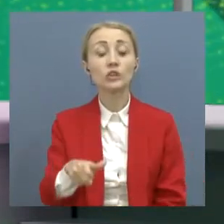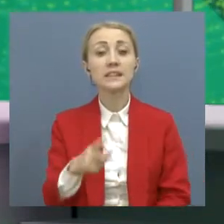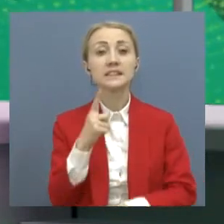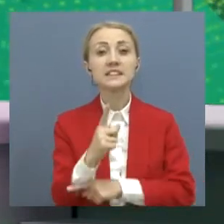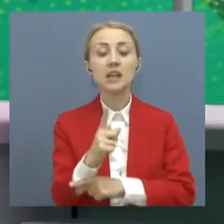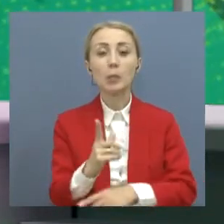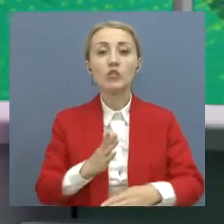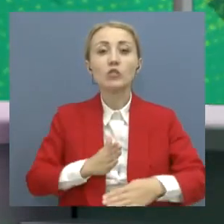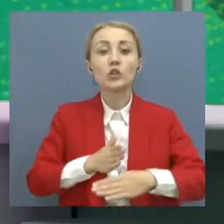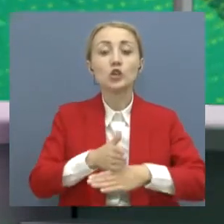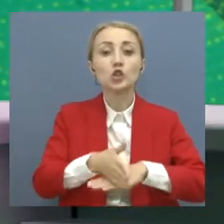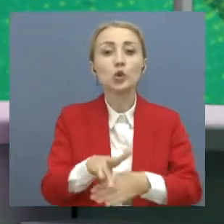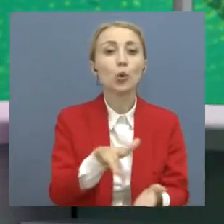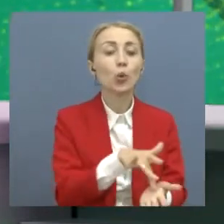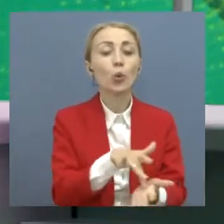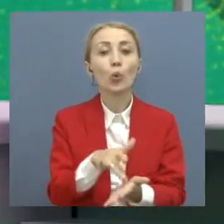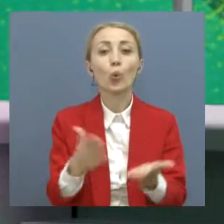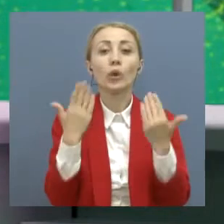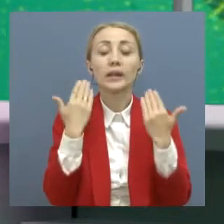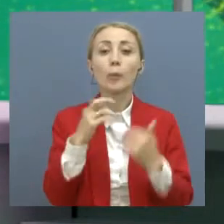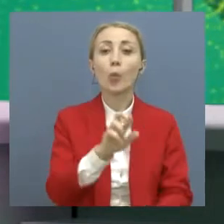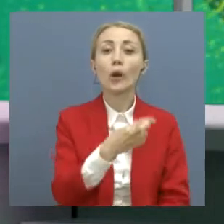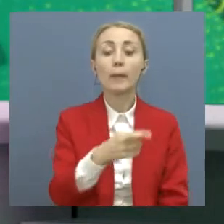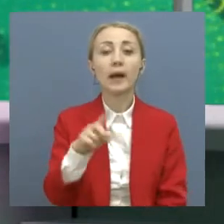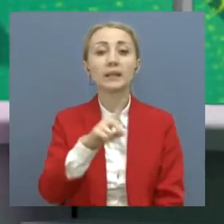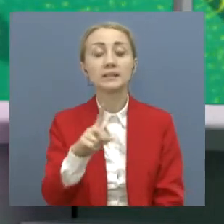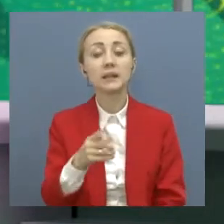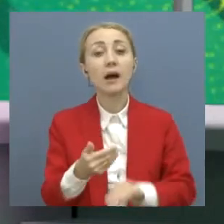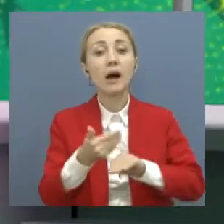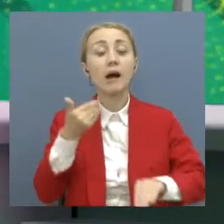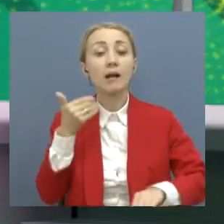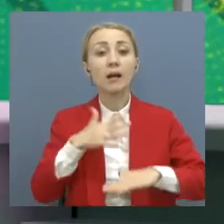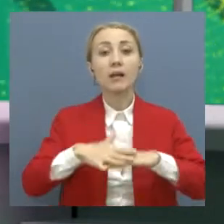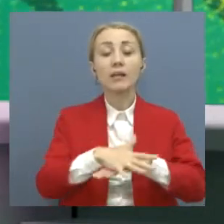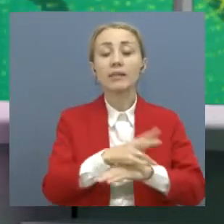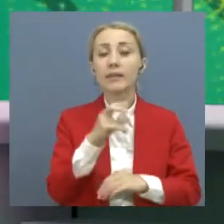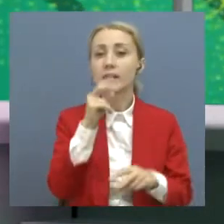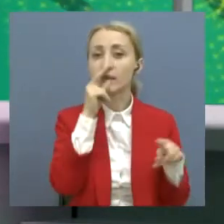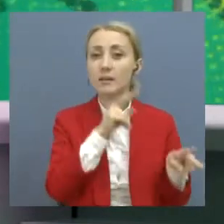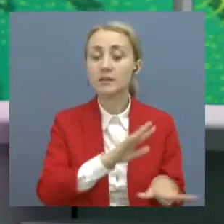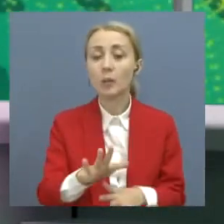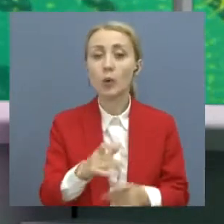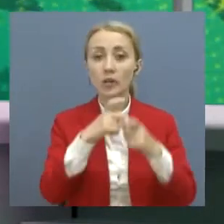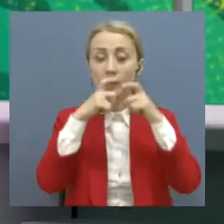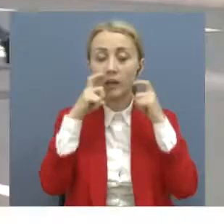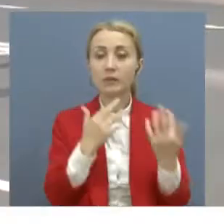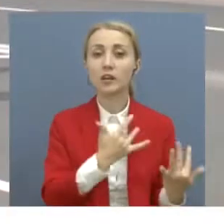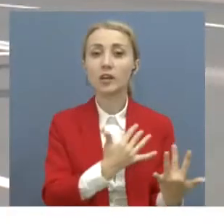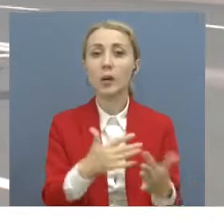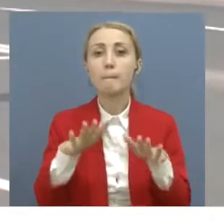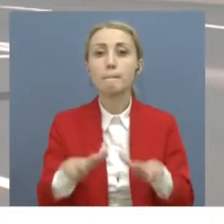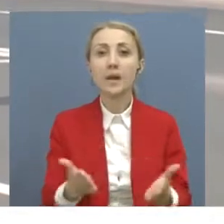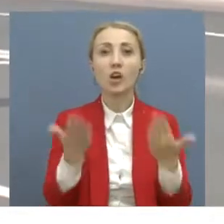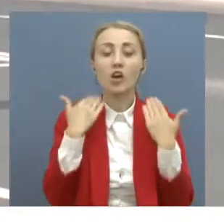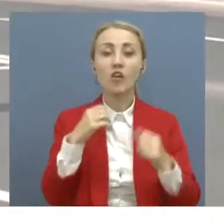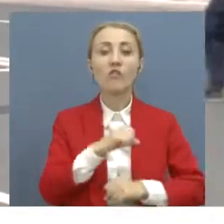осы уақытқа дейін санитарлық талаптар сақталмаған осы елді мекенге блок бекеттер қойылды. Бұнда тек жергілікті тұрғындарға ғана кіріп